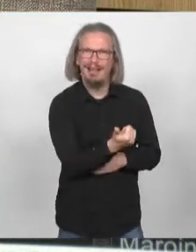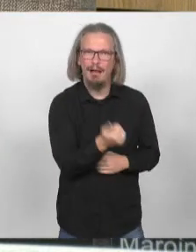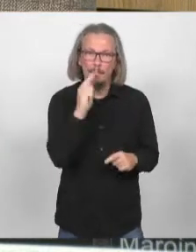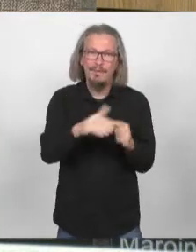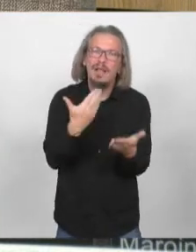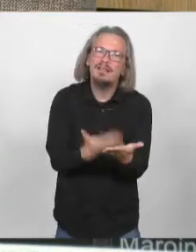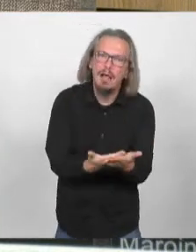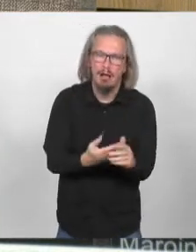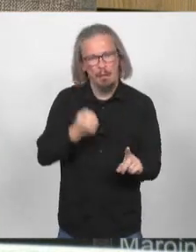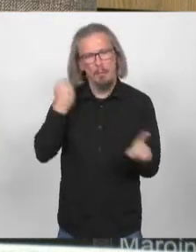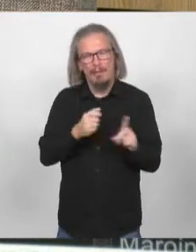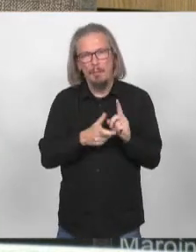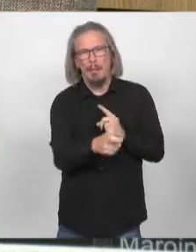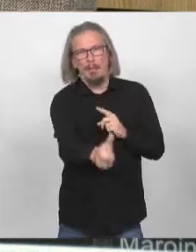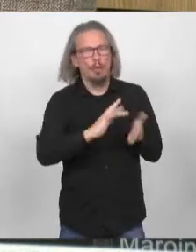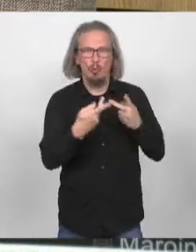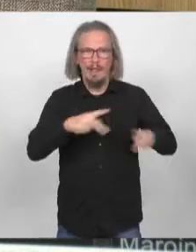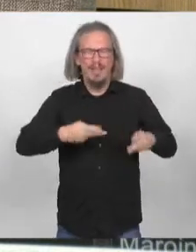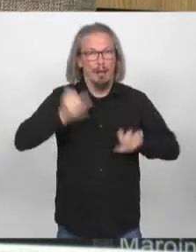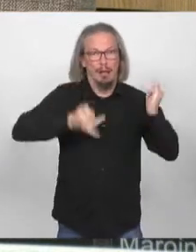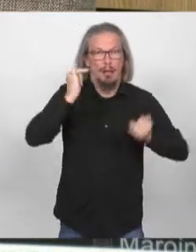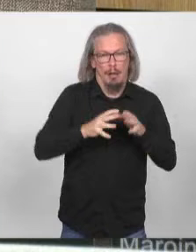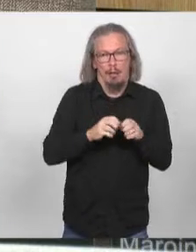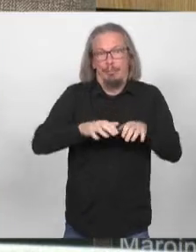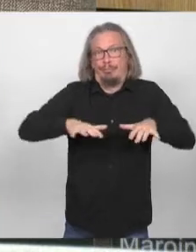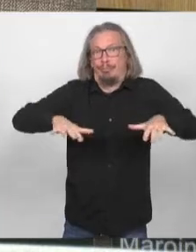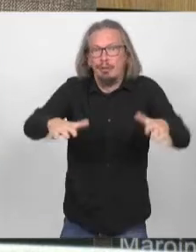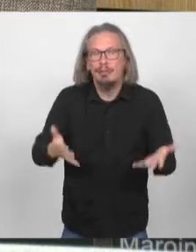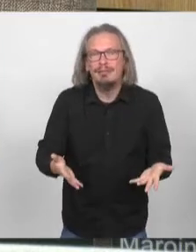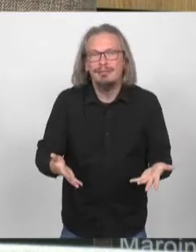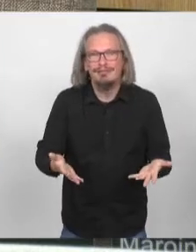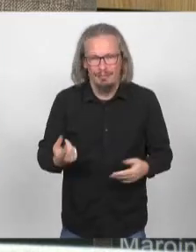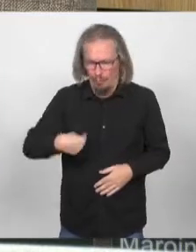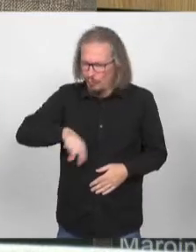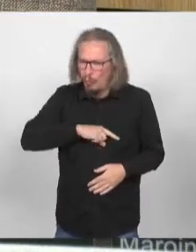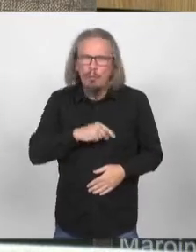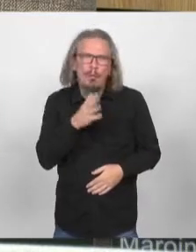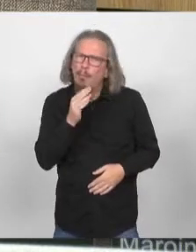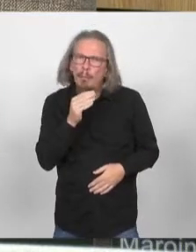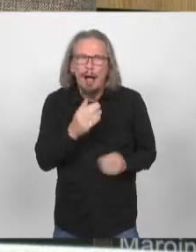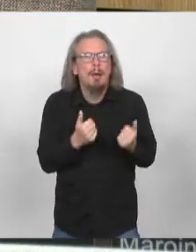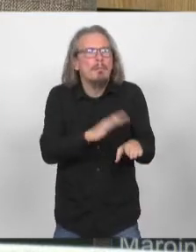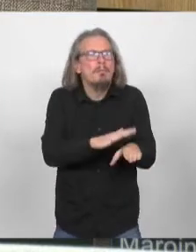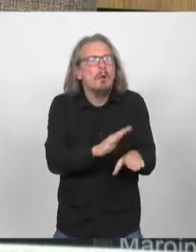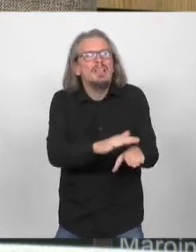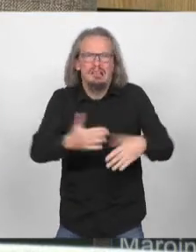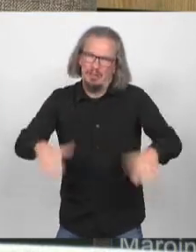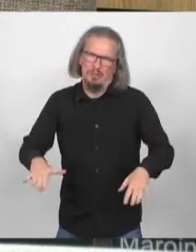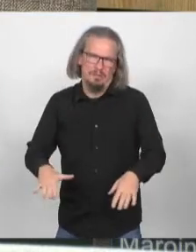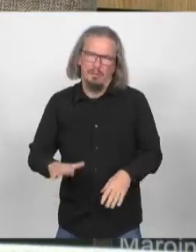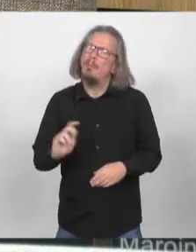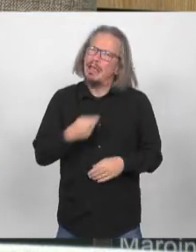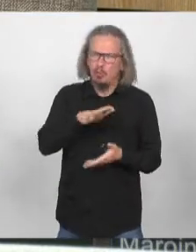un véritable effet d'entraînement de toutes les communes de l'AMEL, alors que nous ne pouvons plus nous contenter d'inciter. Nous voterons